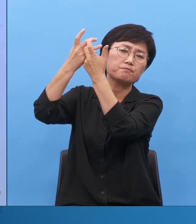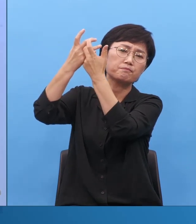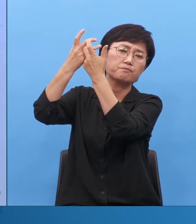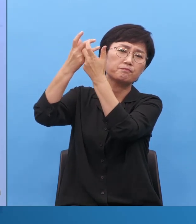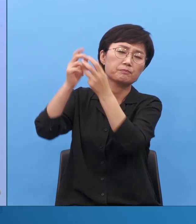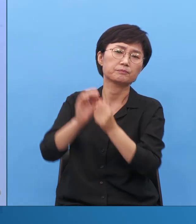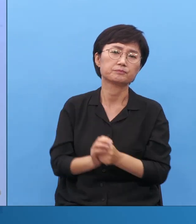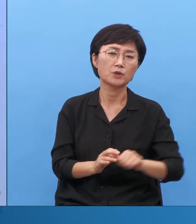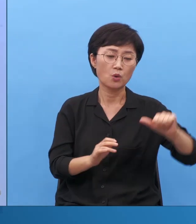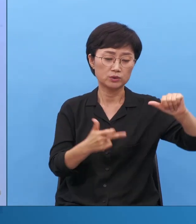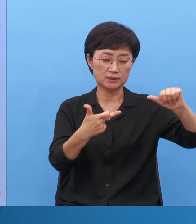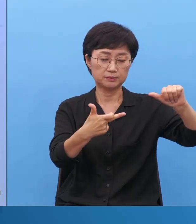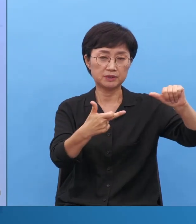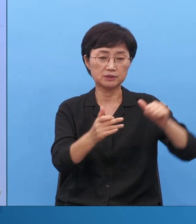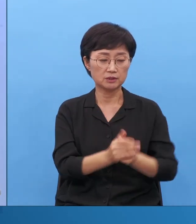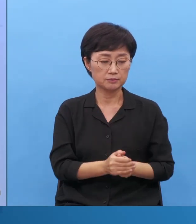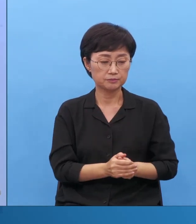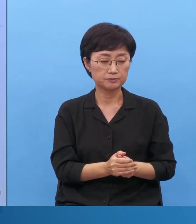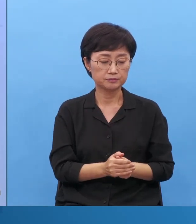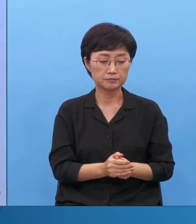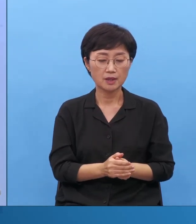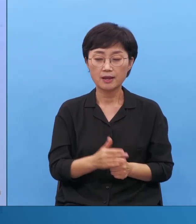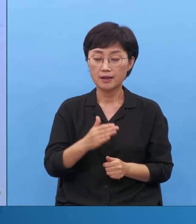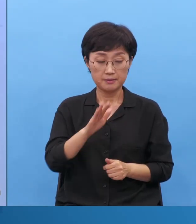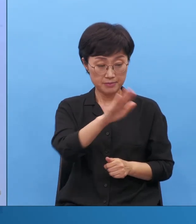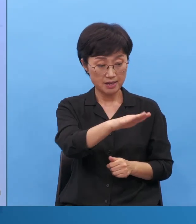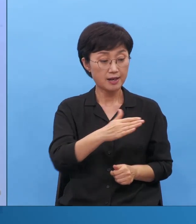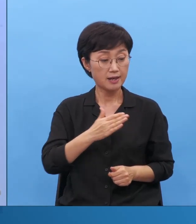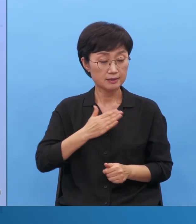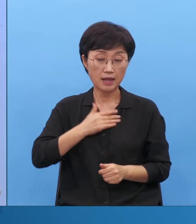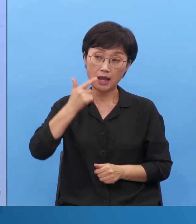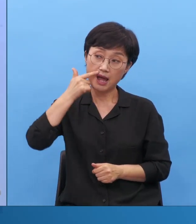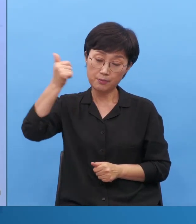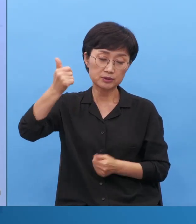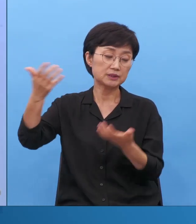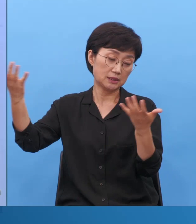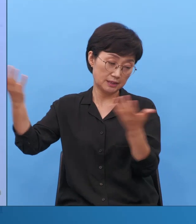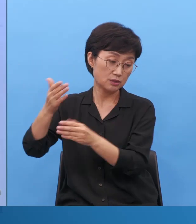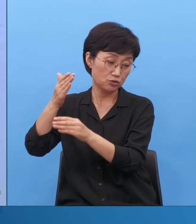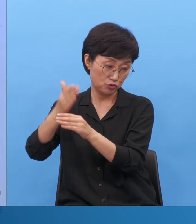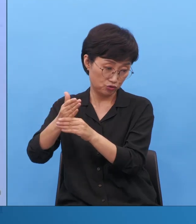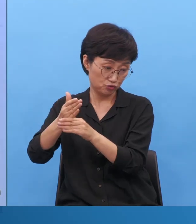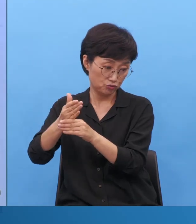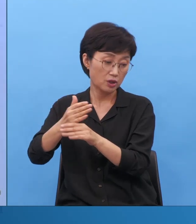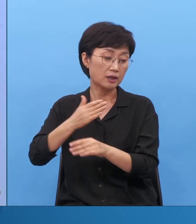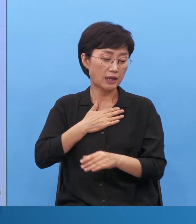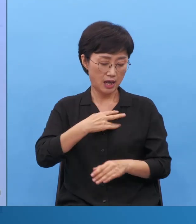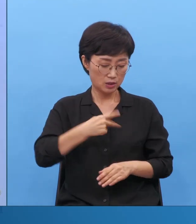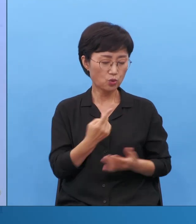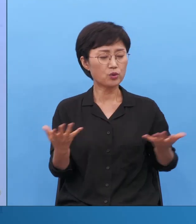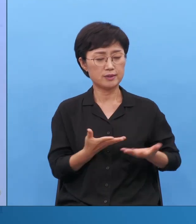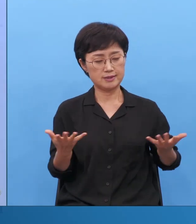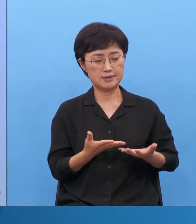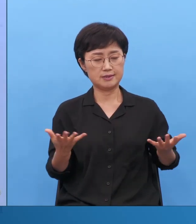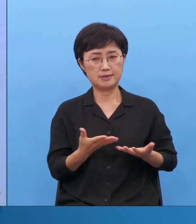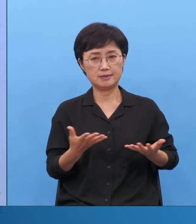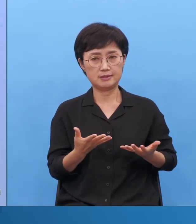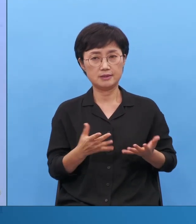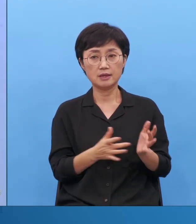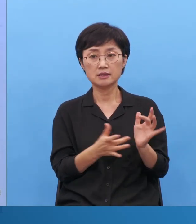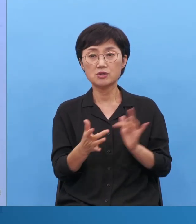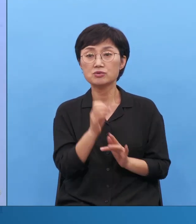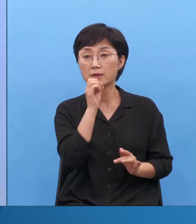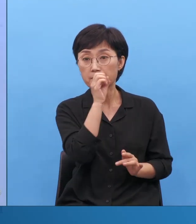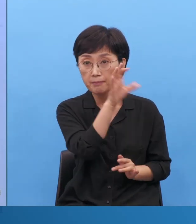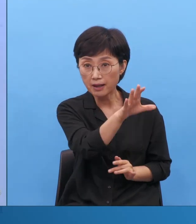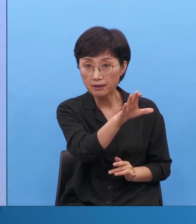17절에 보니까 내 아버지께서 일하시니 나도 일하신다. 예수님이 그렇게 말씀하시잖아요. In verse 17, we see that Jesus says, "My Father is always